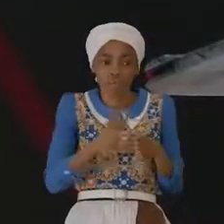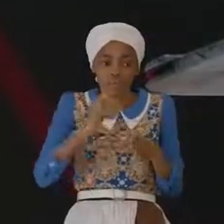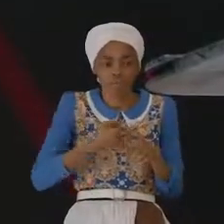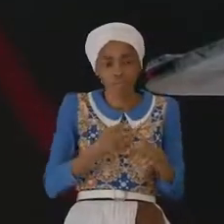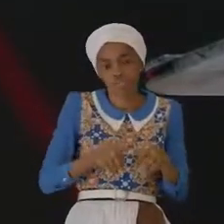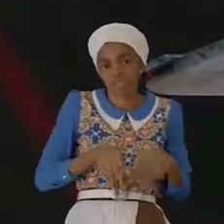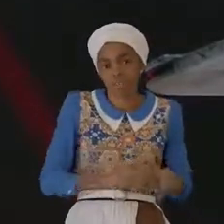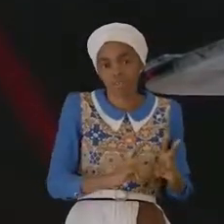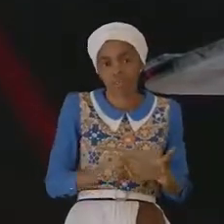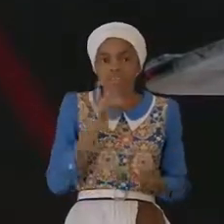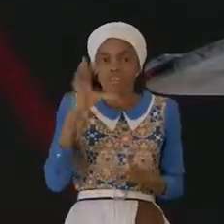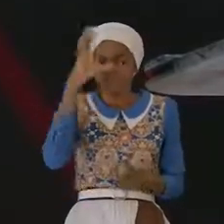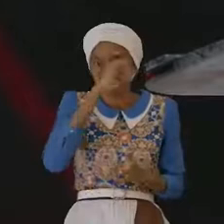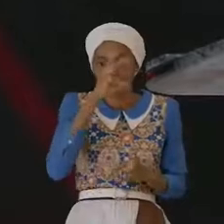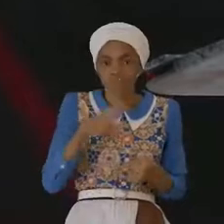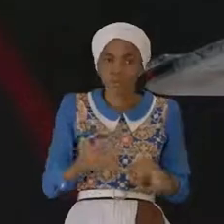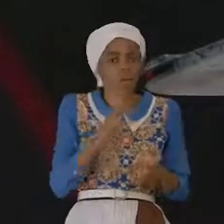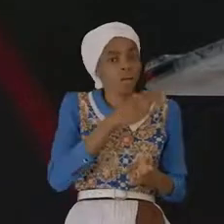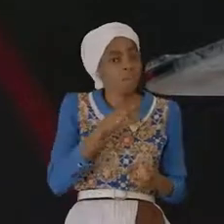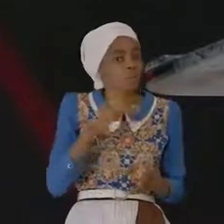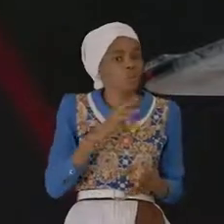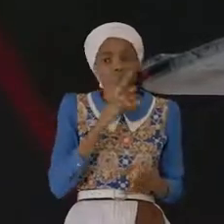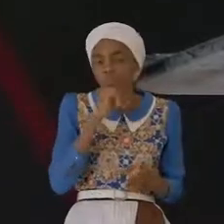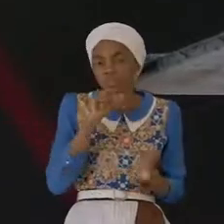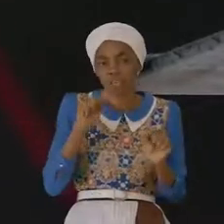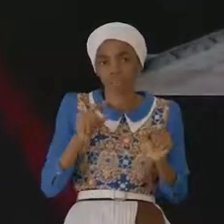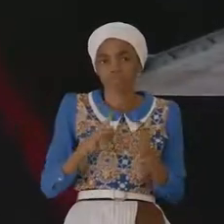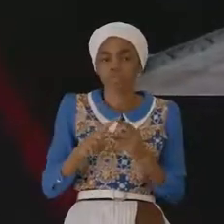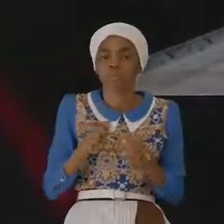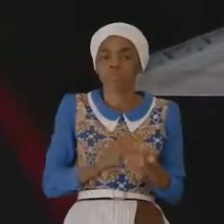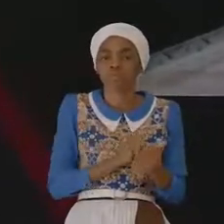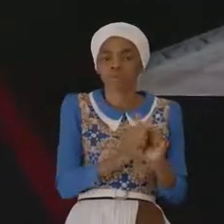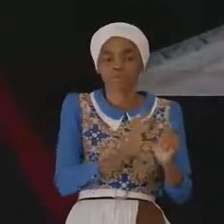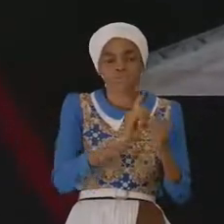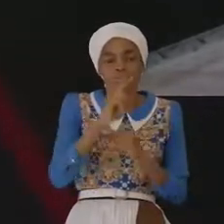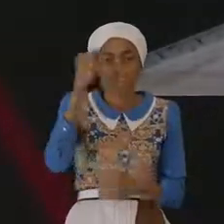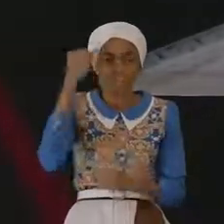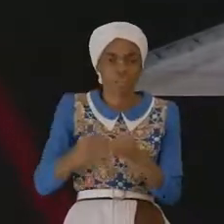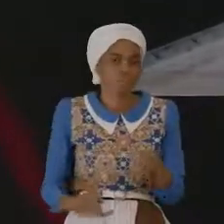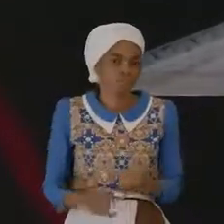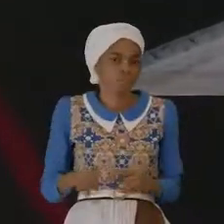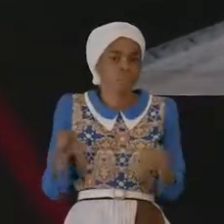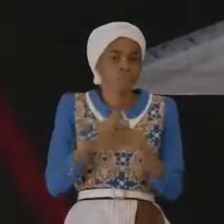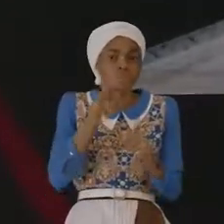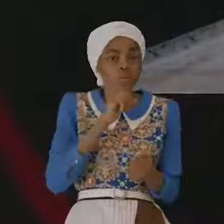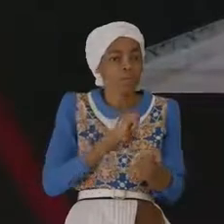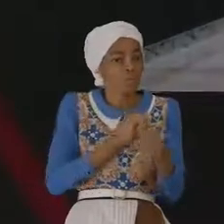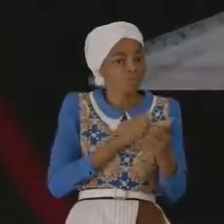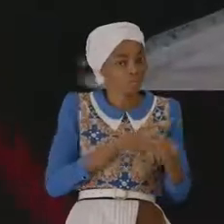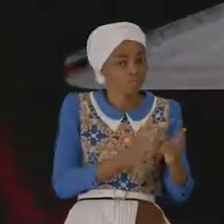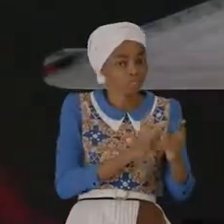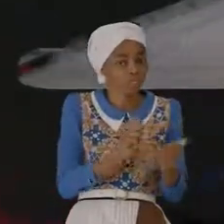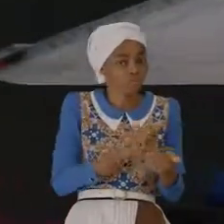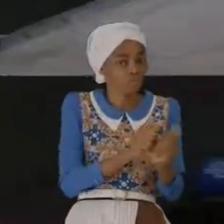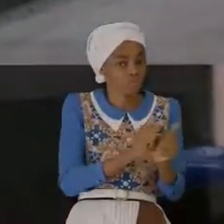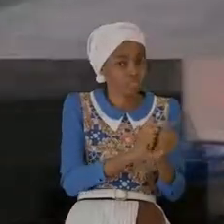vous allez quitter la voie et vous ne serez plus en mesure de courir jusqu'à la fin. Comme vous